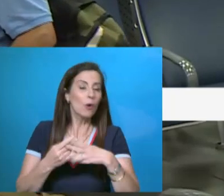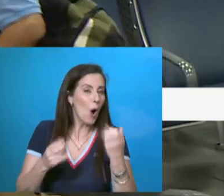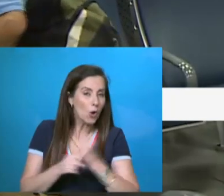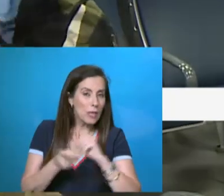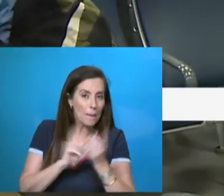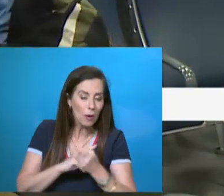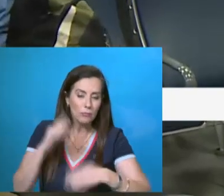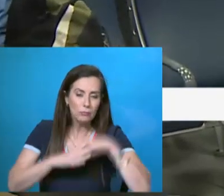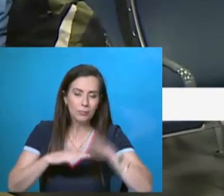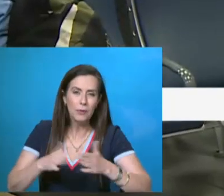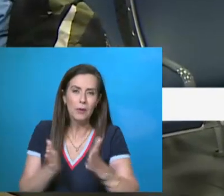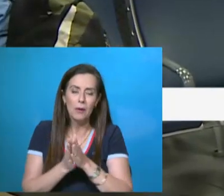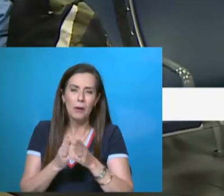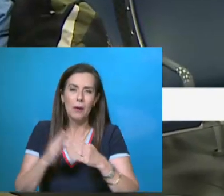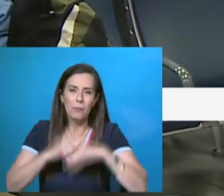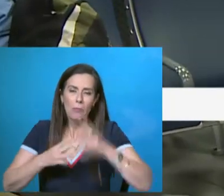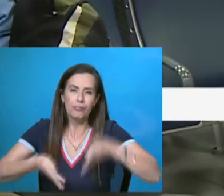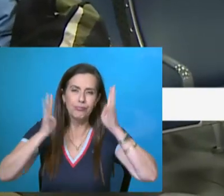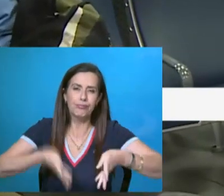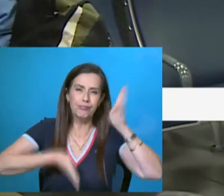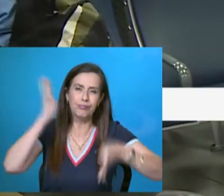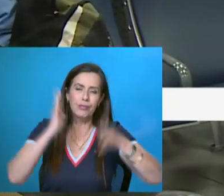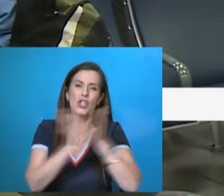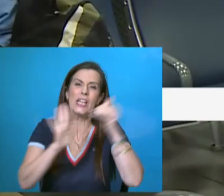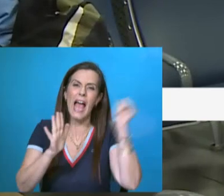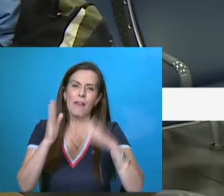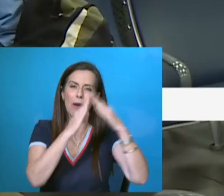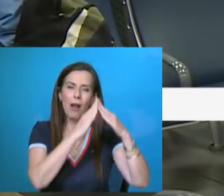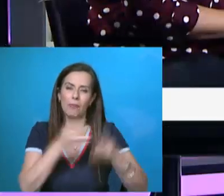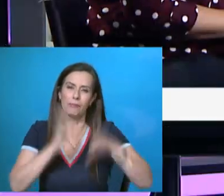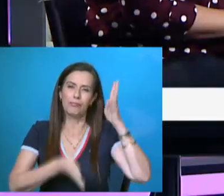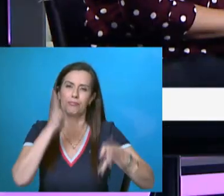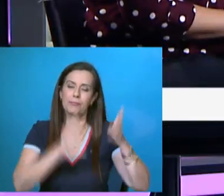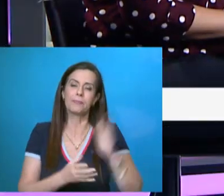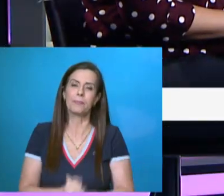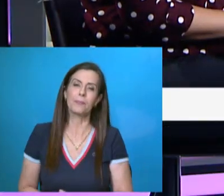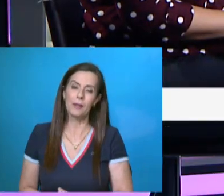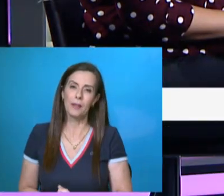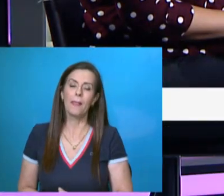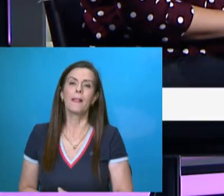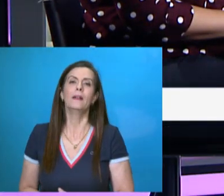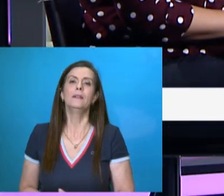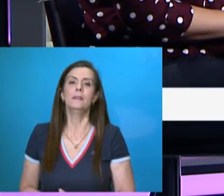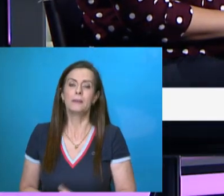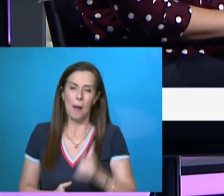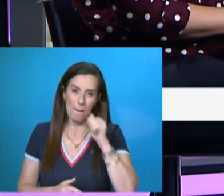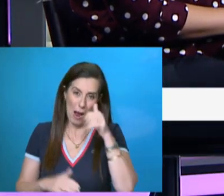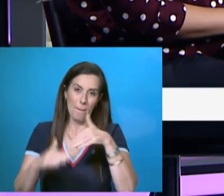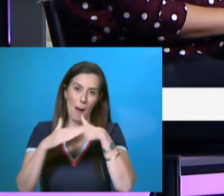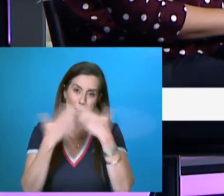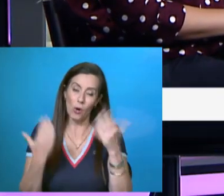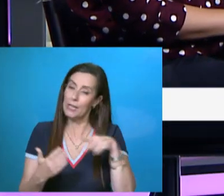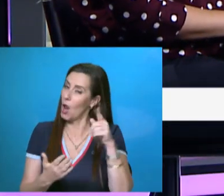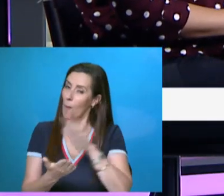שיחליפו את מה שאת רואה כאן מאחורי, את פיסת ההיסטוריה הזאת. כן, מיד נדבר על זה, מחר בבוקר יהיה לא פשוט, אבל